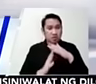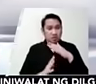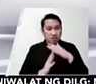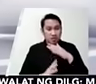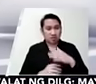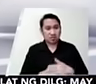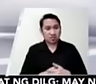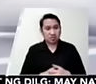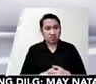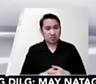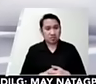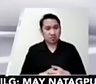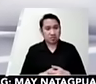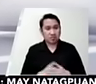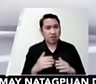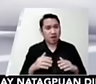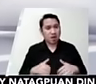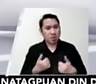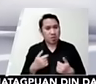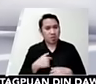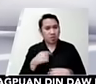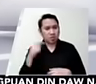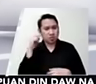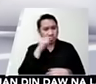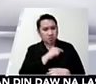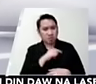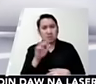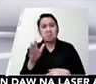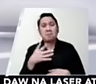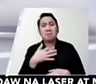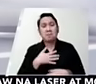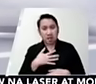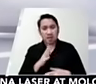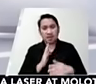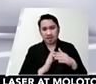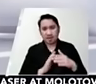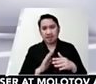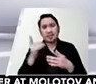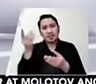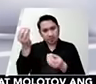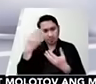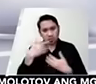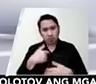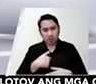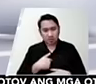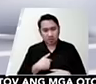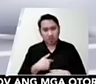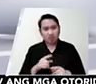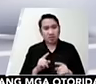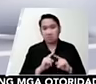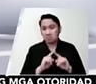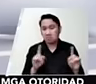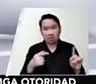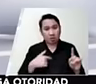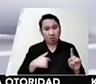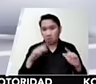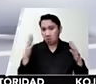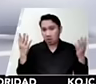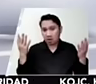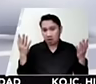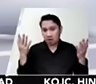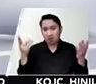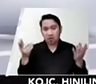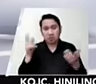hindi maniniwala? Eh sinabi ng abogado, sinabi ng kliyente ko sa akin. Wala naman akong ibang basihan na hindi